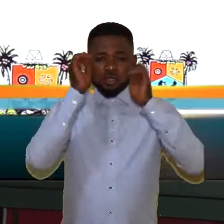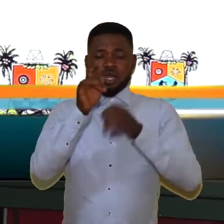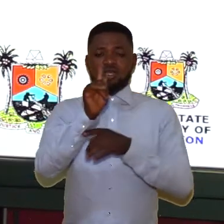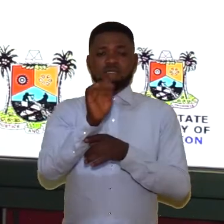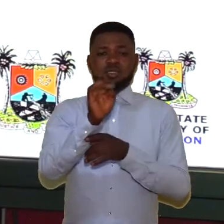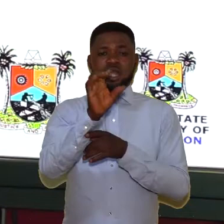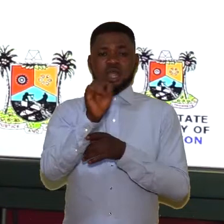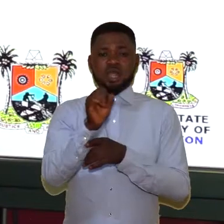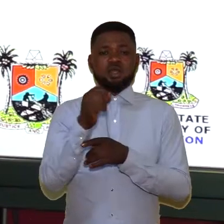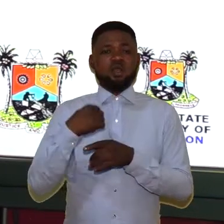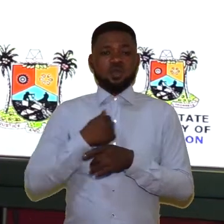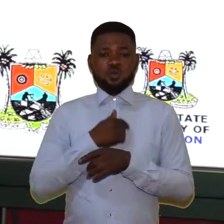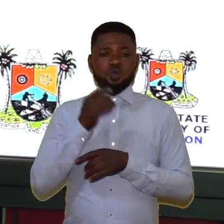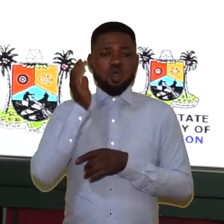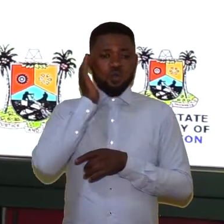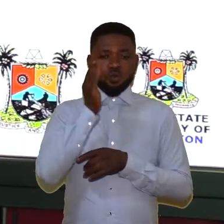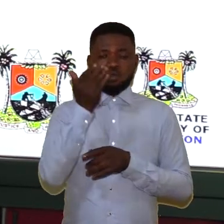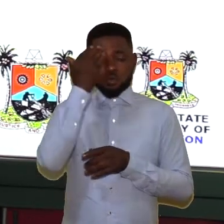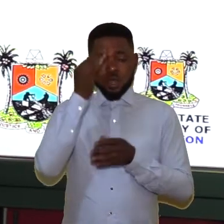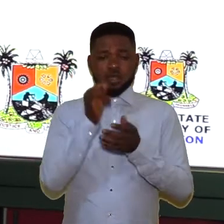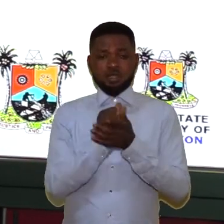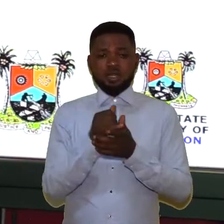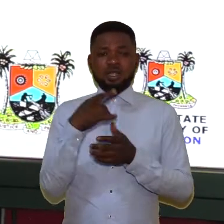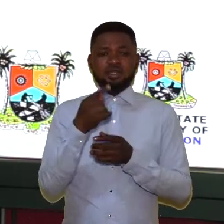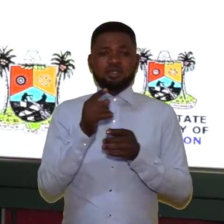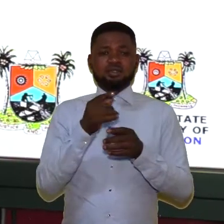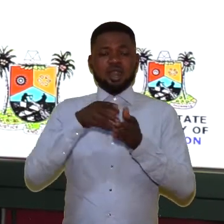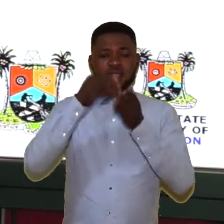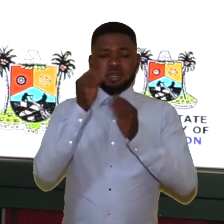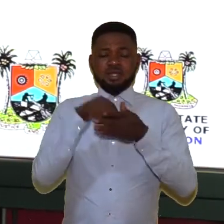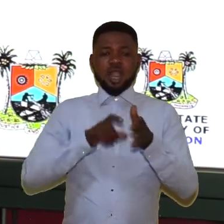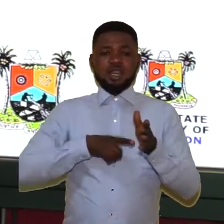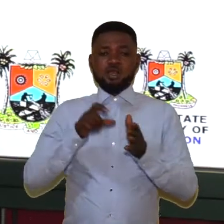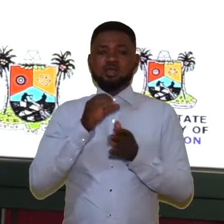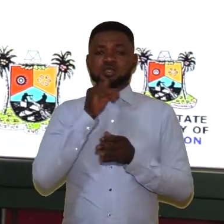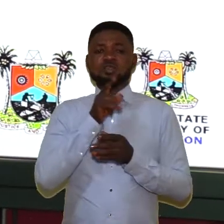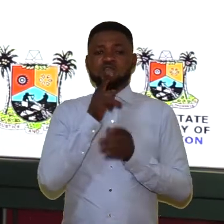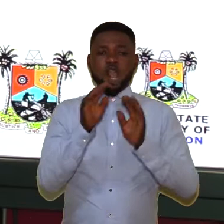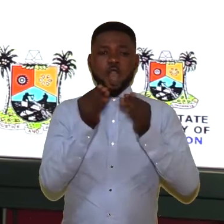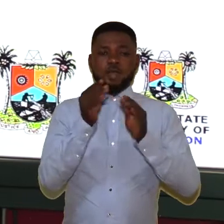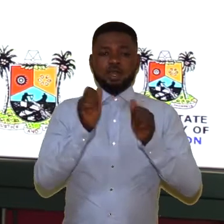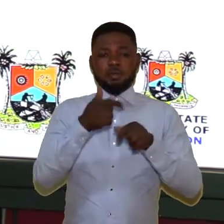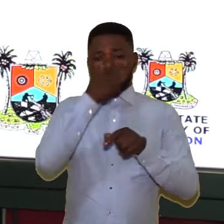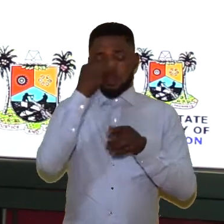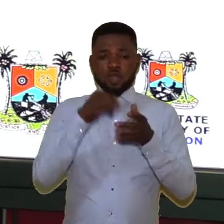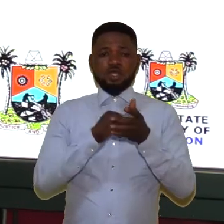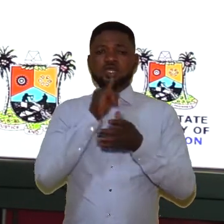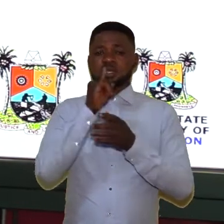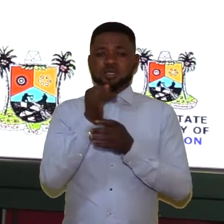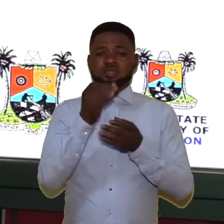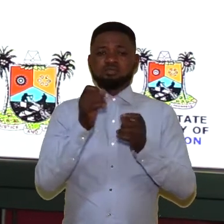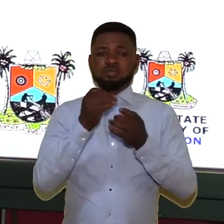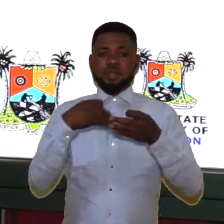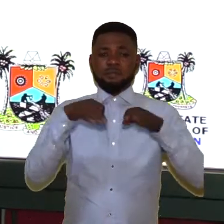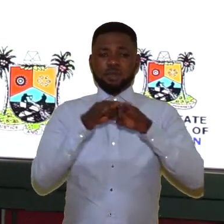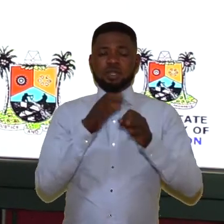The Total Education Show ni a ó ti mọ̀ wípé ẹ̀kọ́ ní ìlú Èkó kò láfiwé rárá, nítorí wípé ó kọjá bẹ́ẹ̀